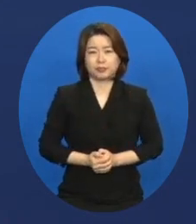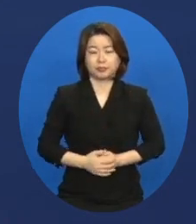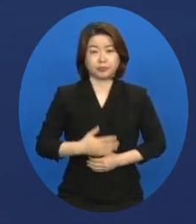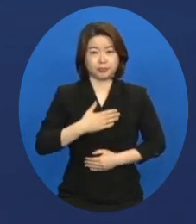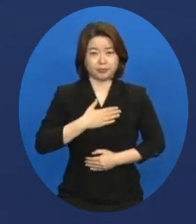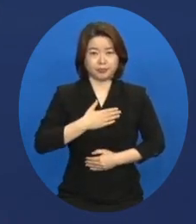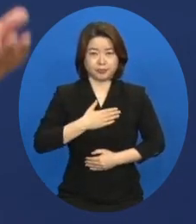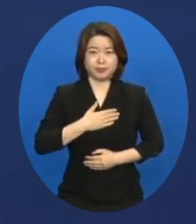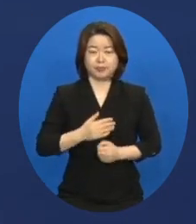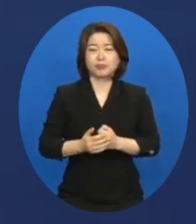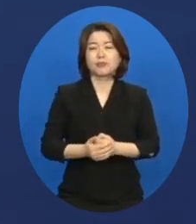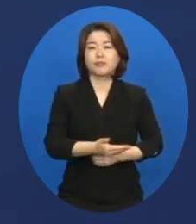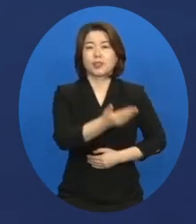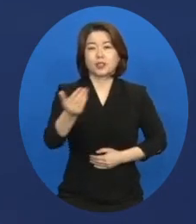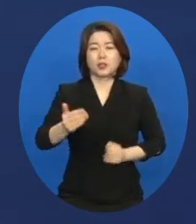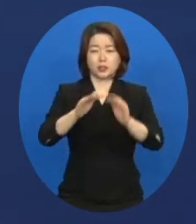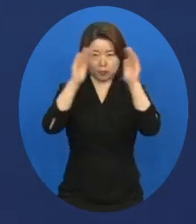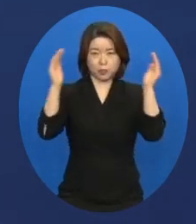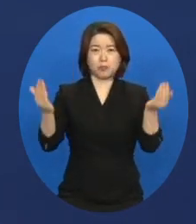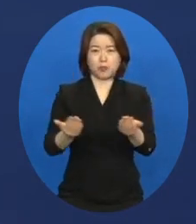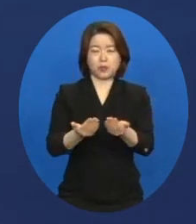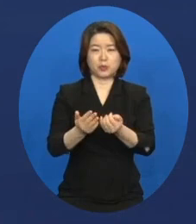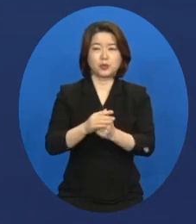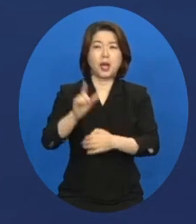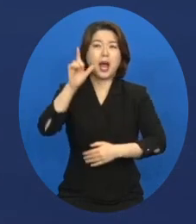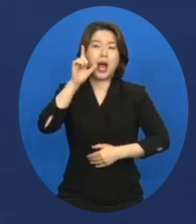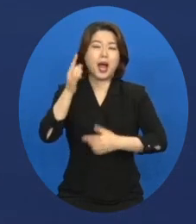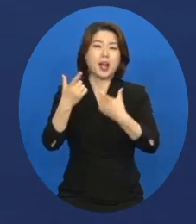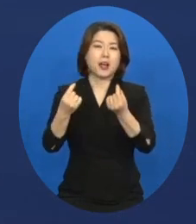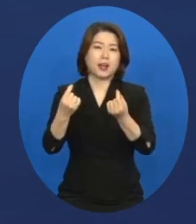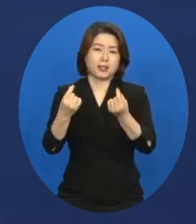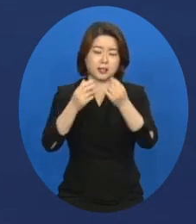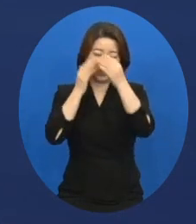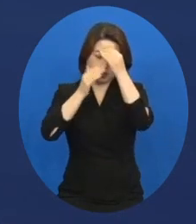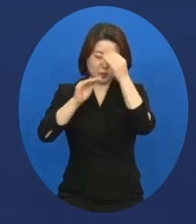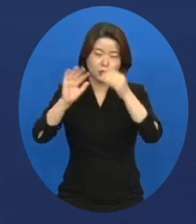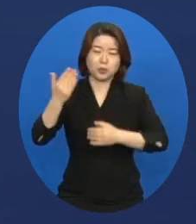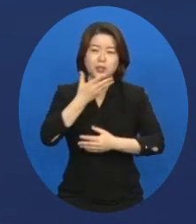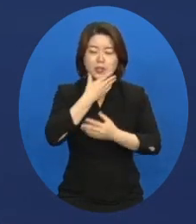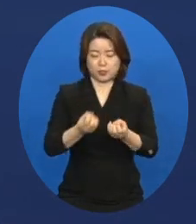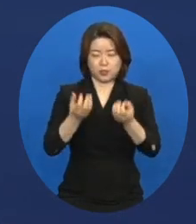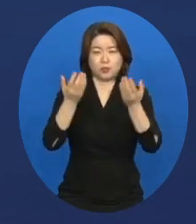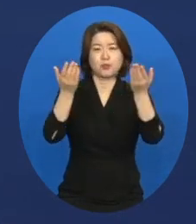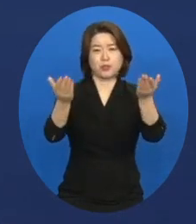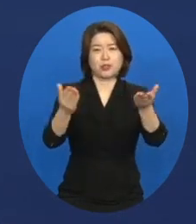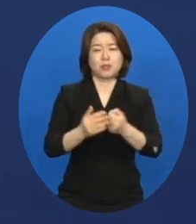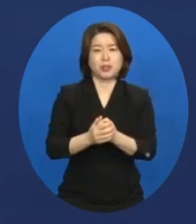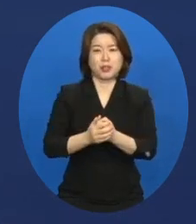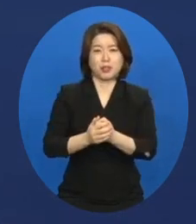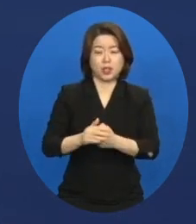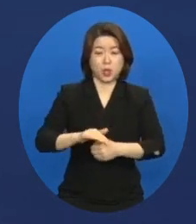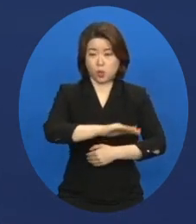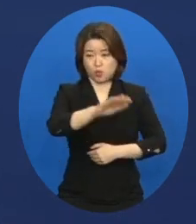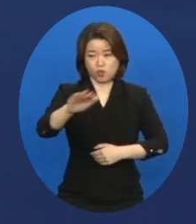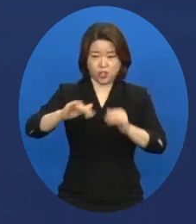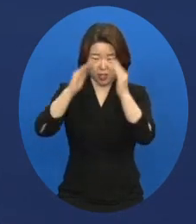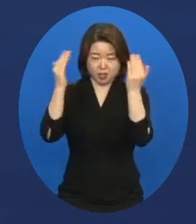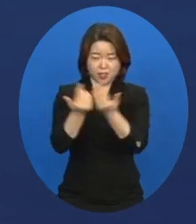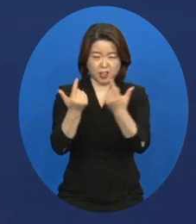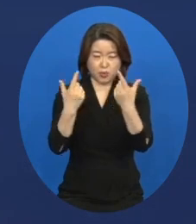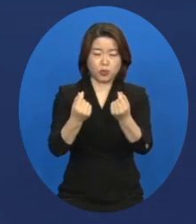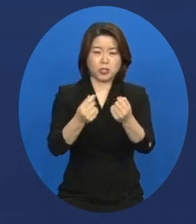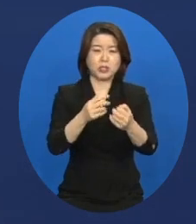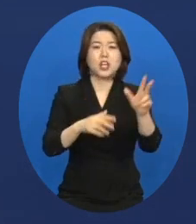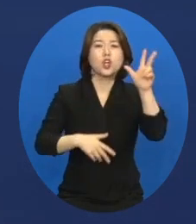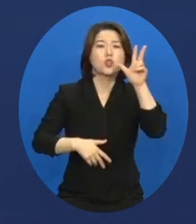저는 여러분 모두가 다 갈렙 같은 성도가 되기를 축복합니다. 우리가 다 여호수아가 될 수는